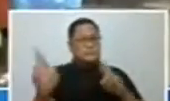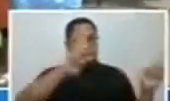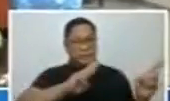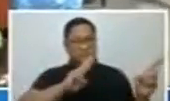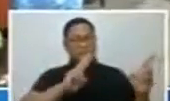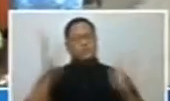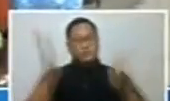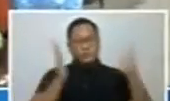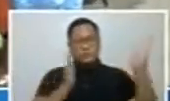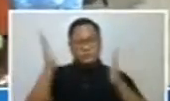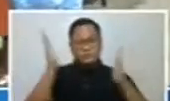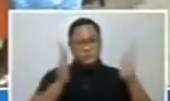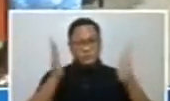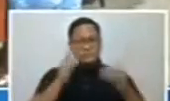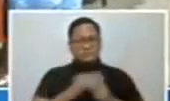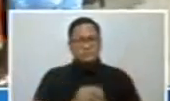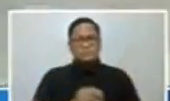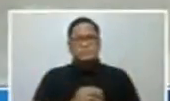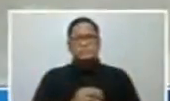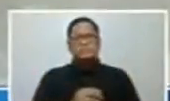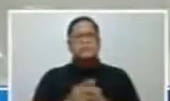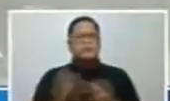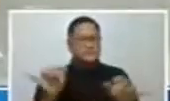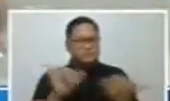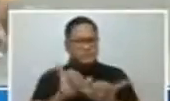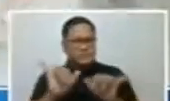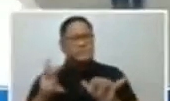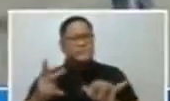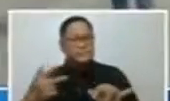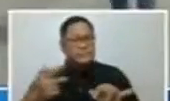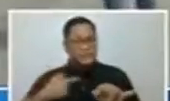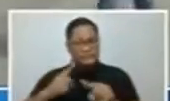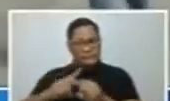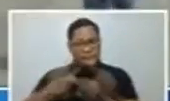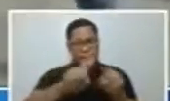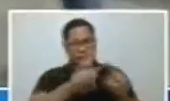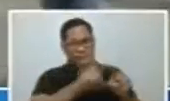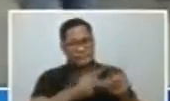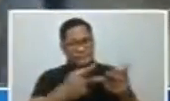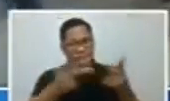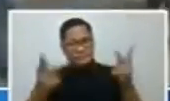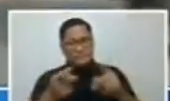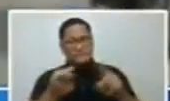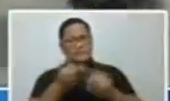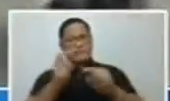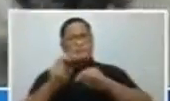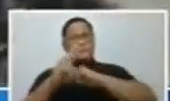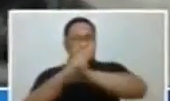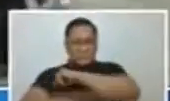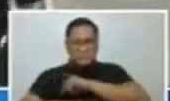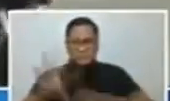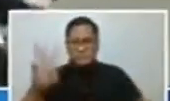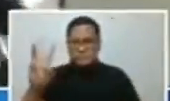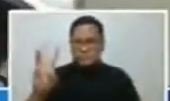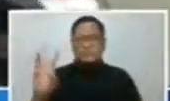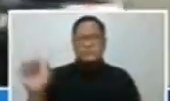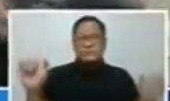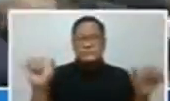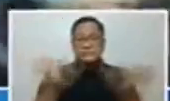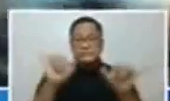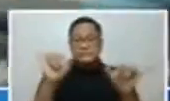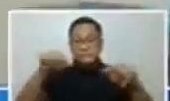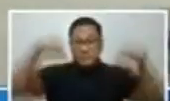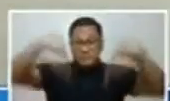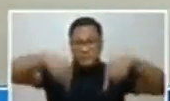no? Unang-una, yung stricter ECQ implementation para ang lalabas lang talaga ay ang mga tao na mayroong